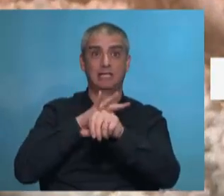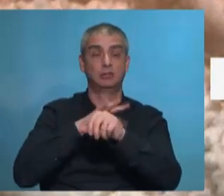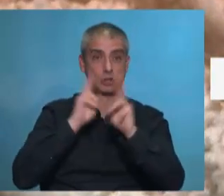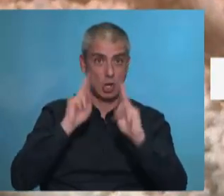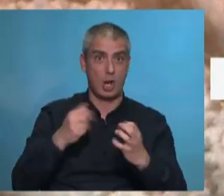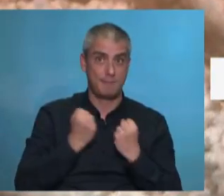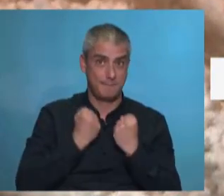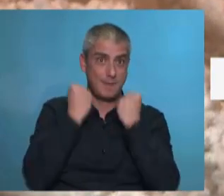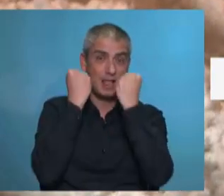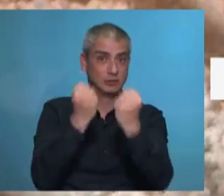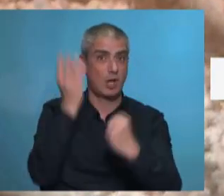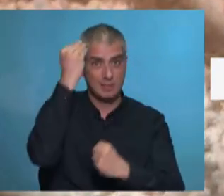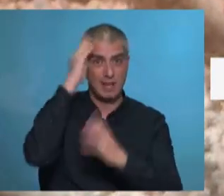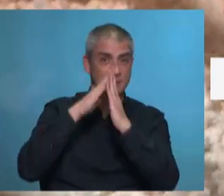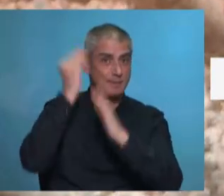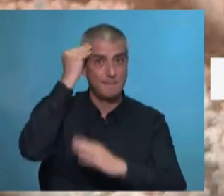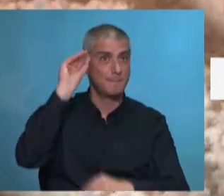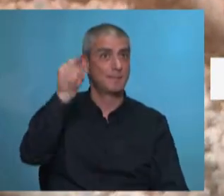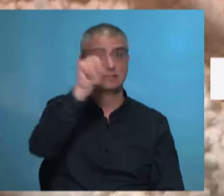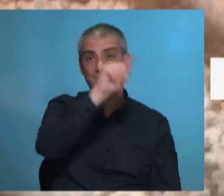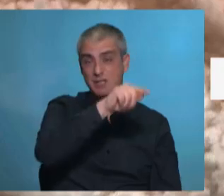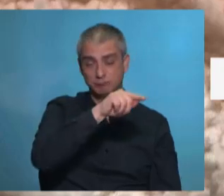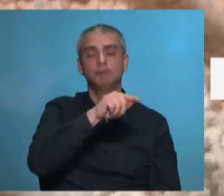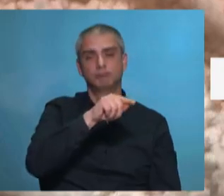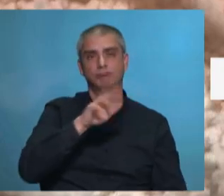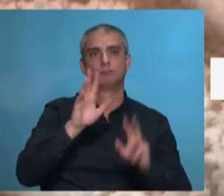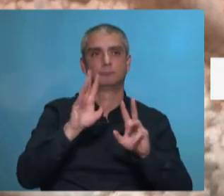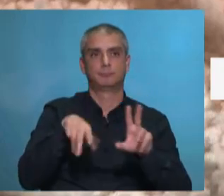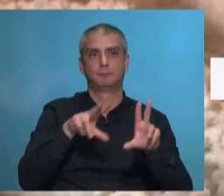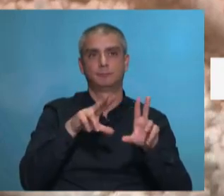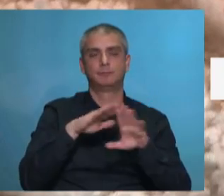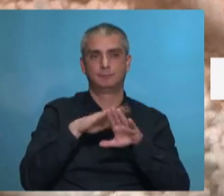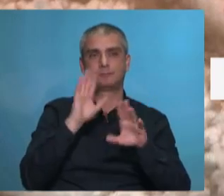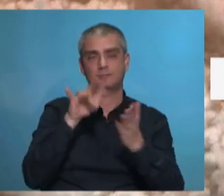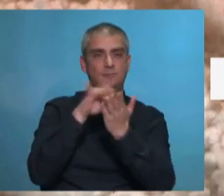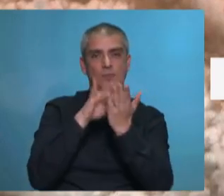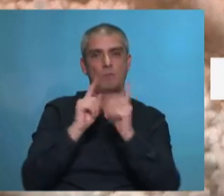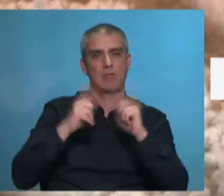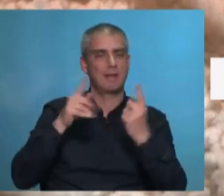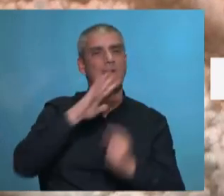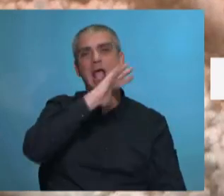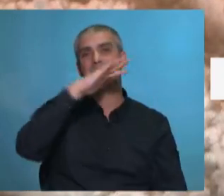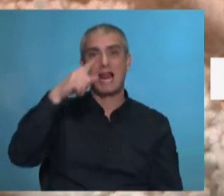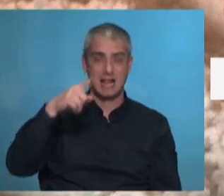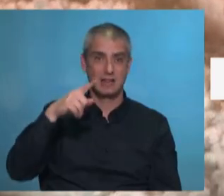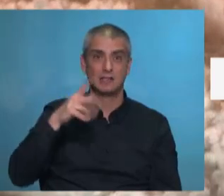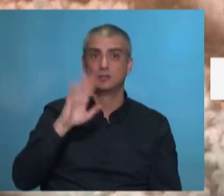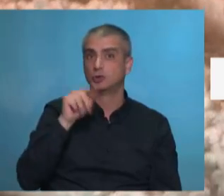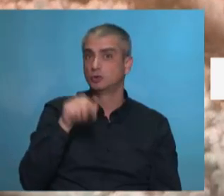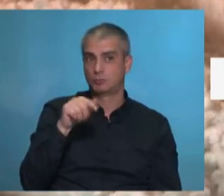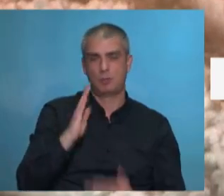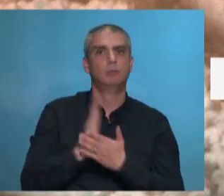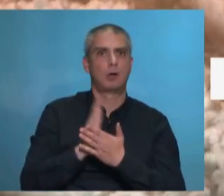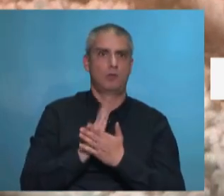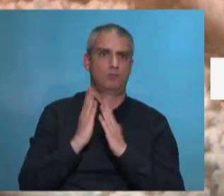יכולות להסיע את התלמידים אל בתי הספר, כך גם במקומות אחרים בגליל ובגולן. יש כאן הערכות מאוד